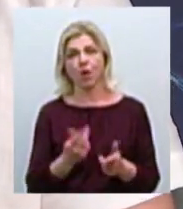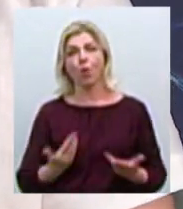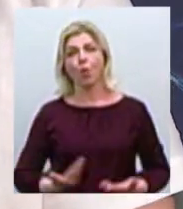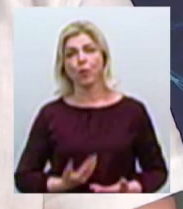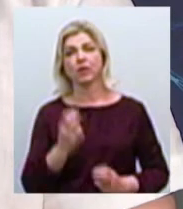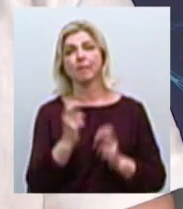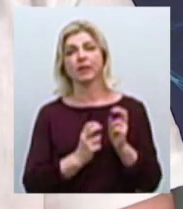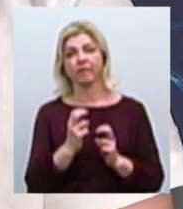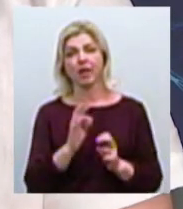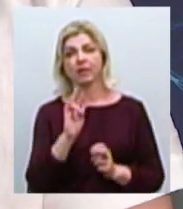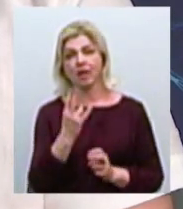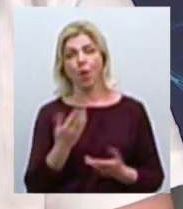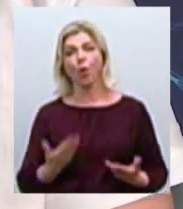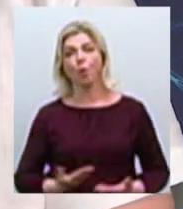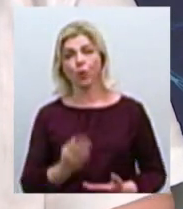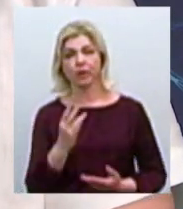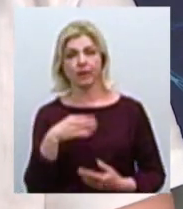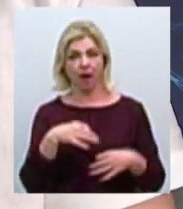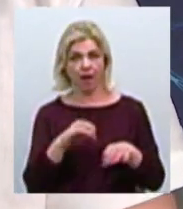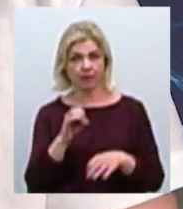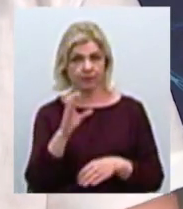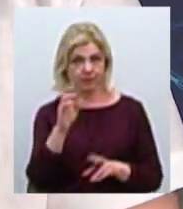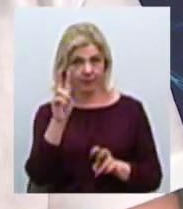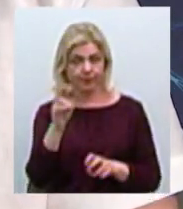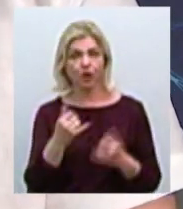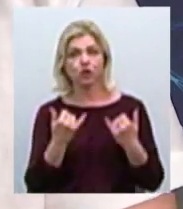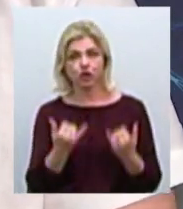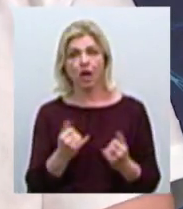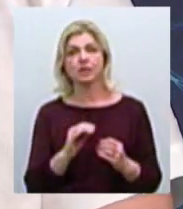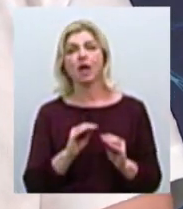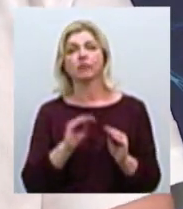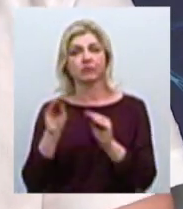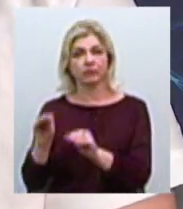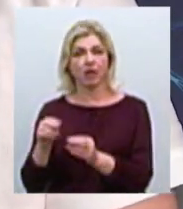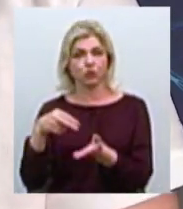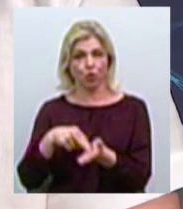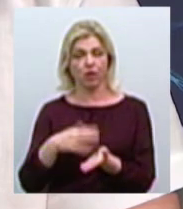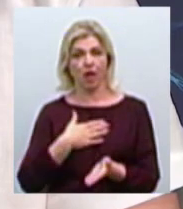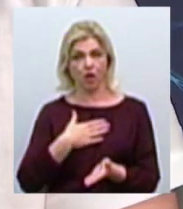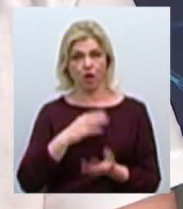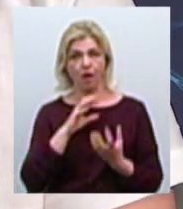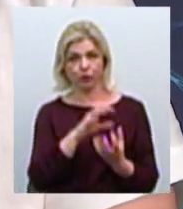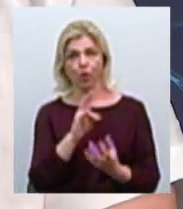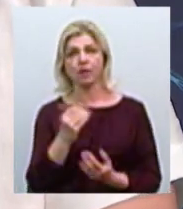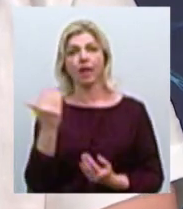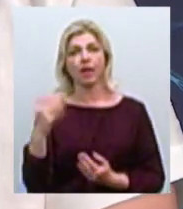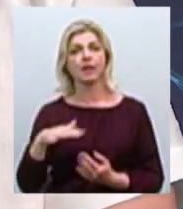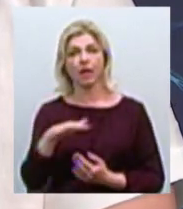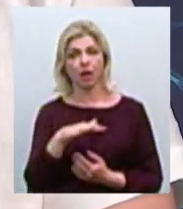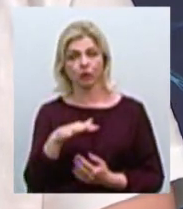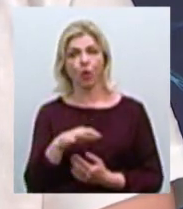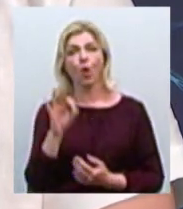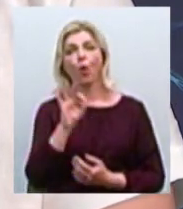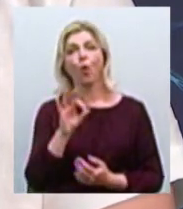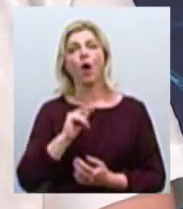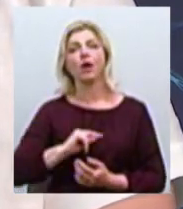комунального предприятия Николаев Коммунтранс. І зараз ми розміщаємо свої автобуси на їх території. А як щодо кадрів? Вже